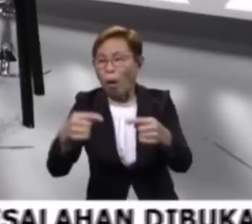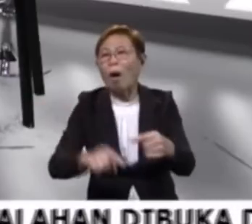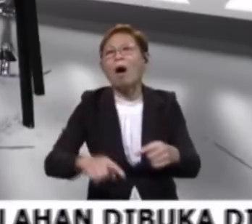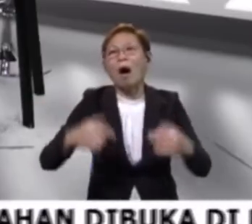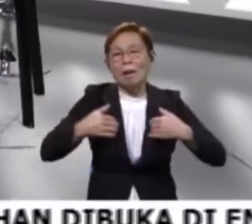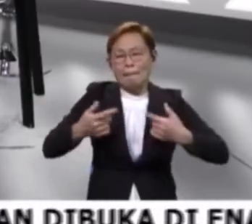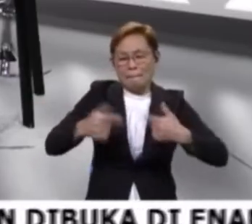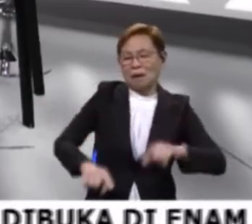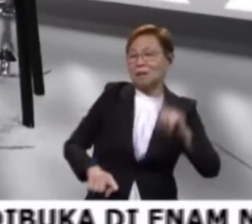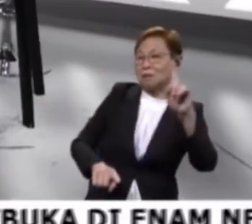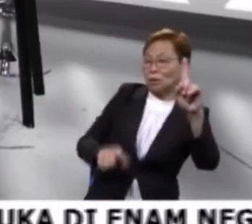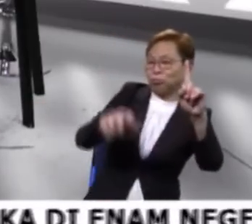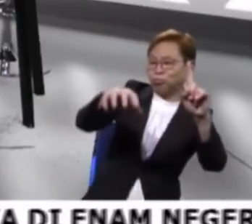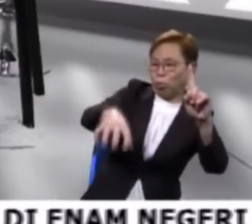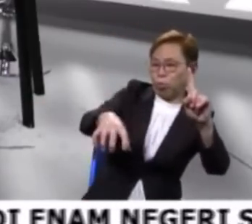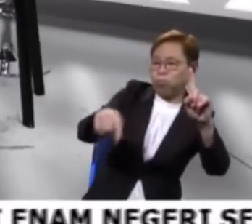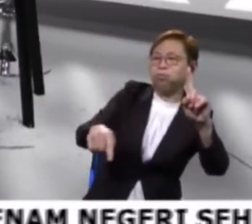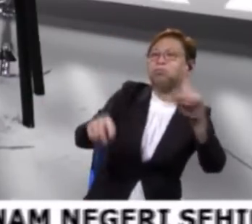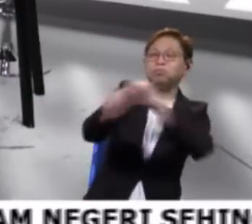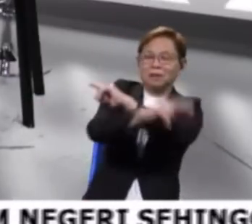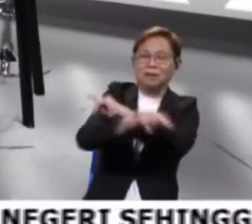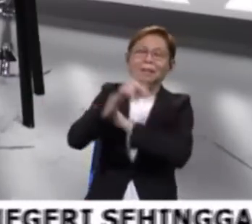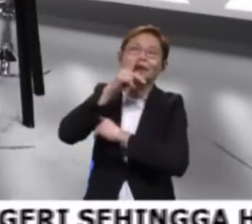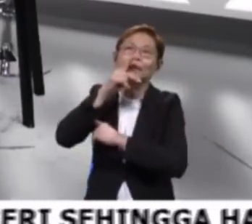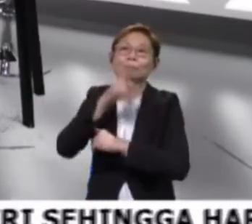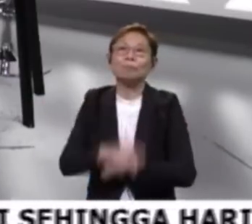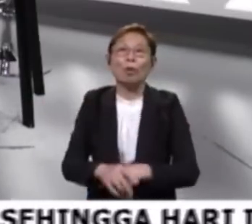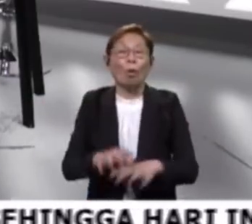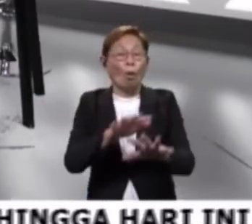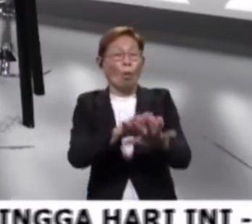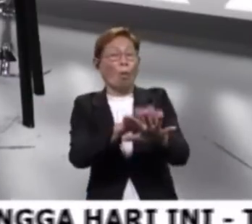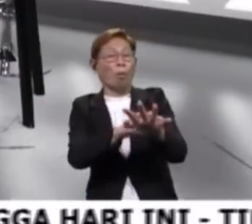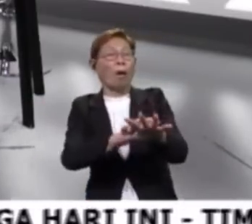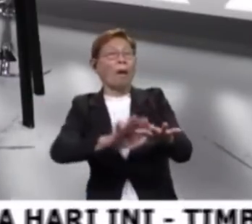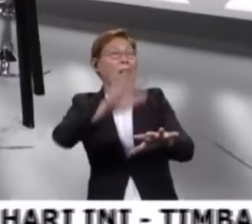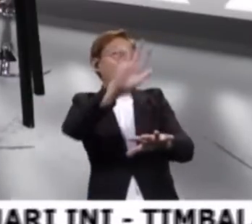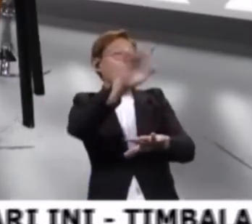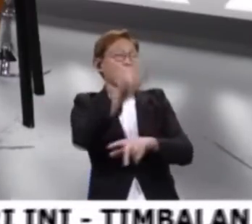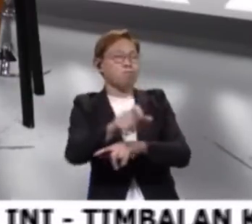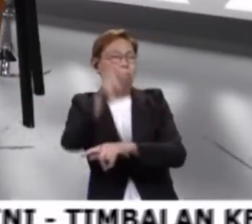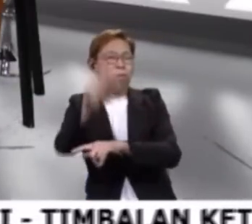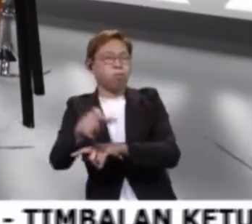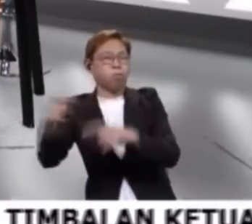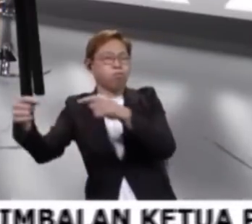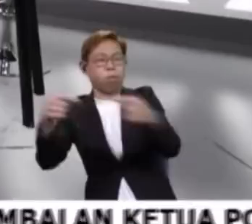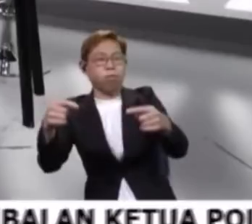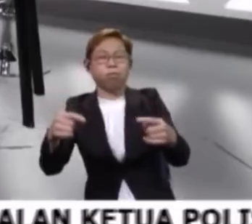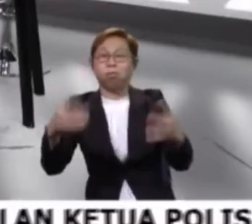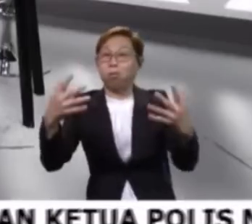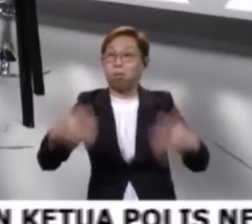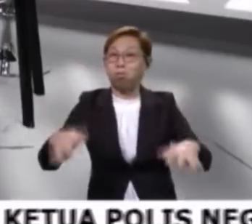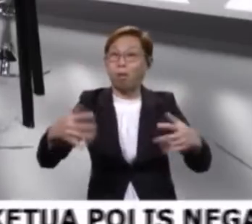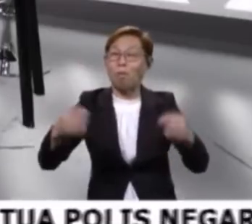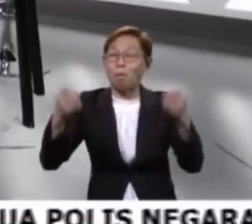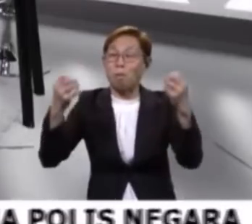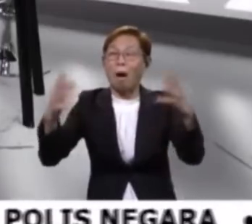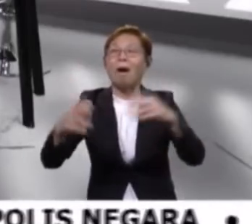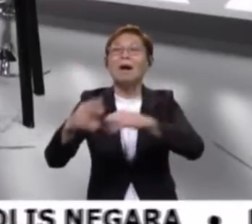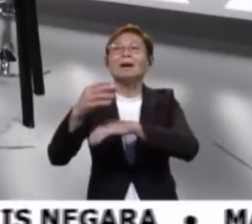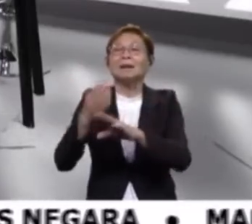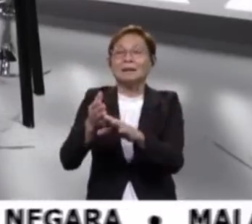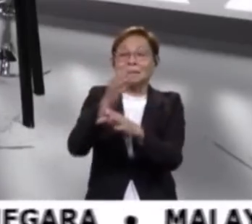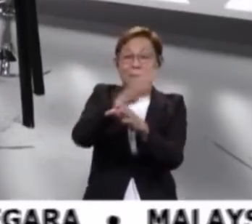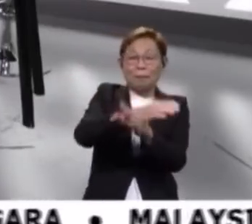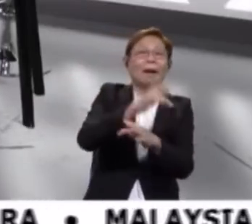ada berlaku di salah satu kawasan di negeri ini paling banyak elimo penjuru Oke kita akan ke negeri